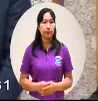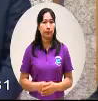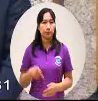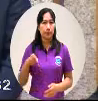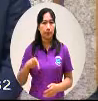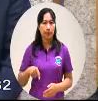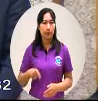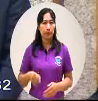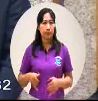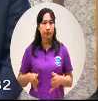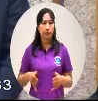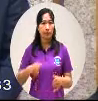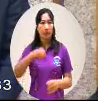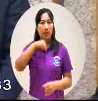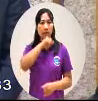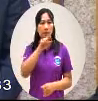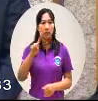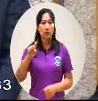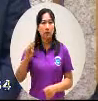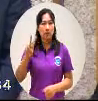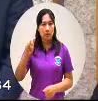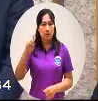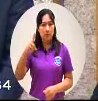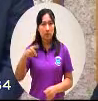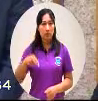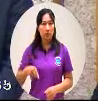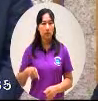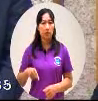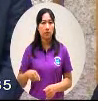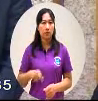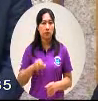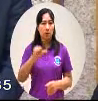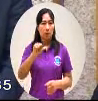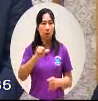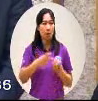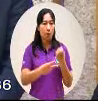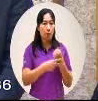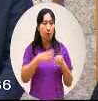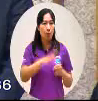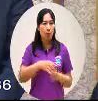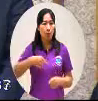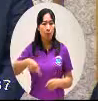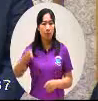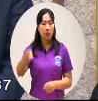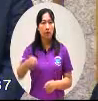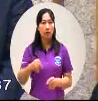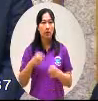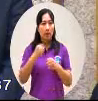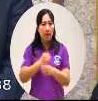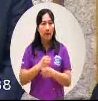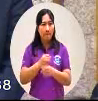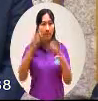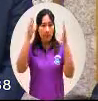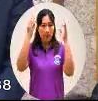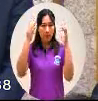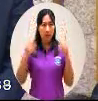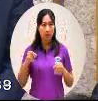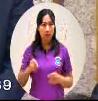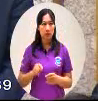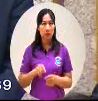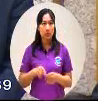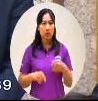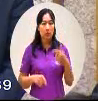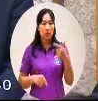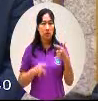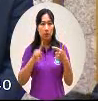条台21从乌里浦到纳玛夏的路呢，我们知道610之后呢，它的干便桥就是柯议